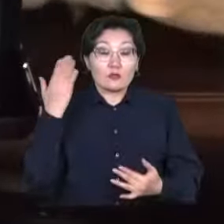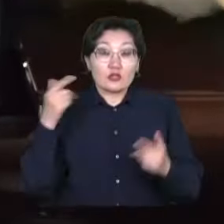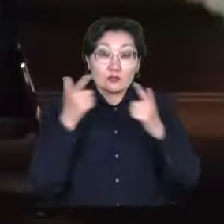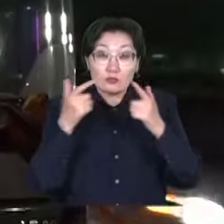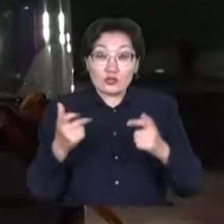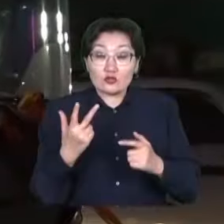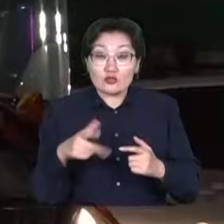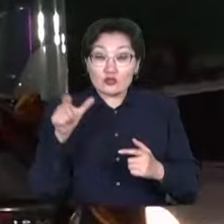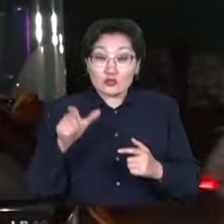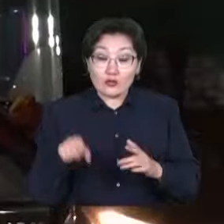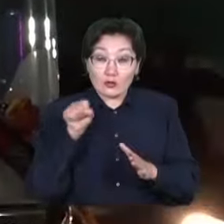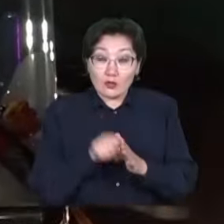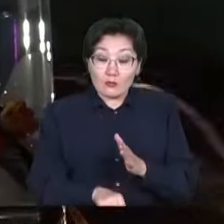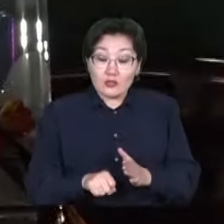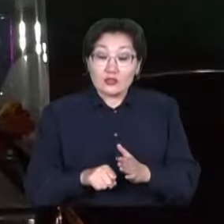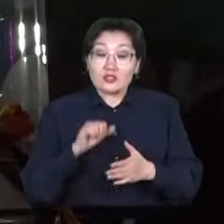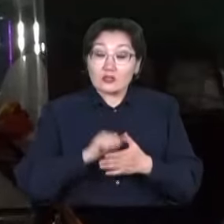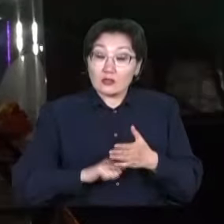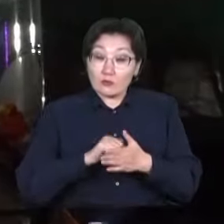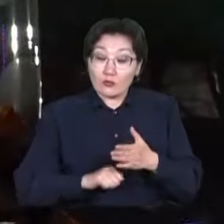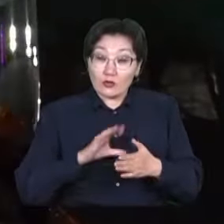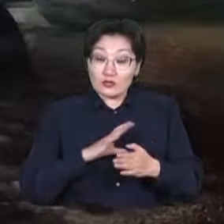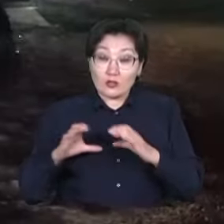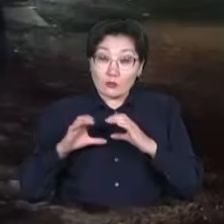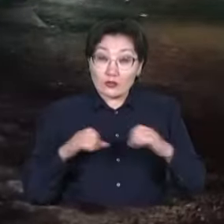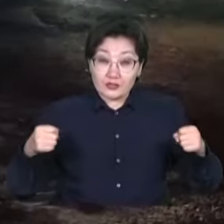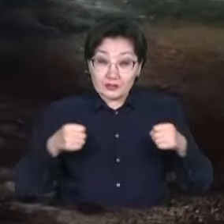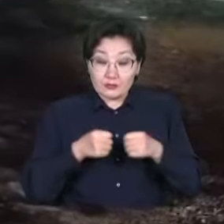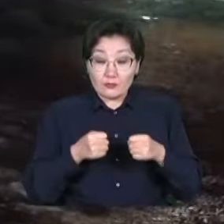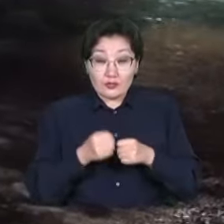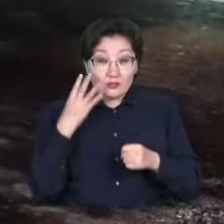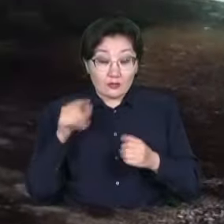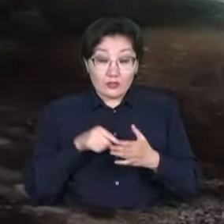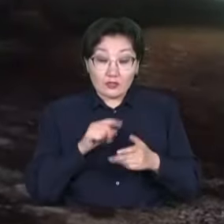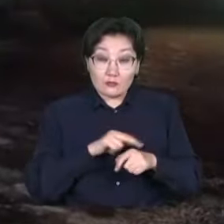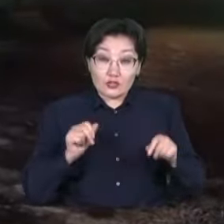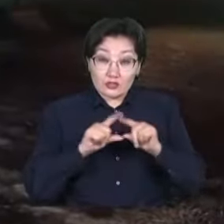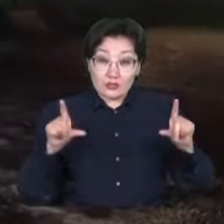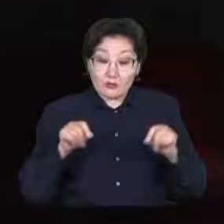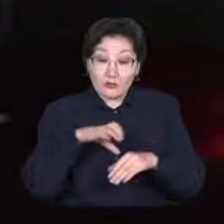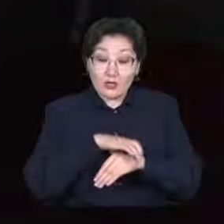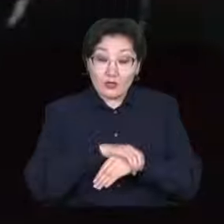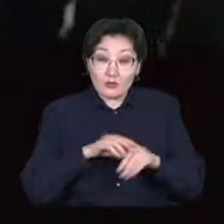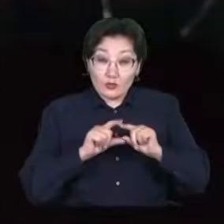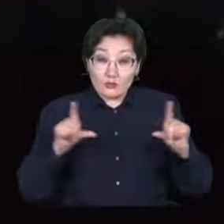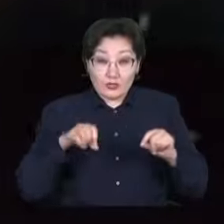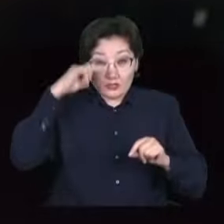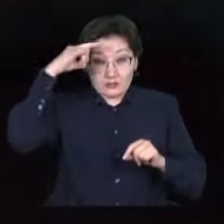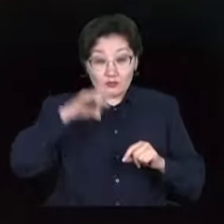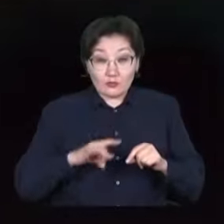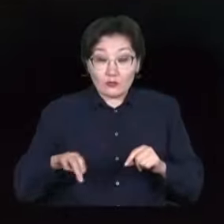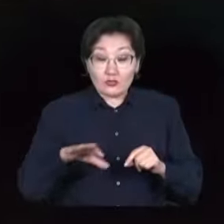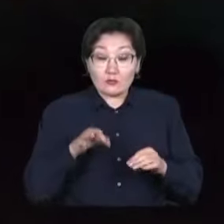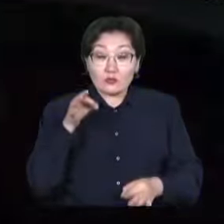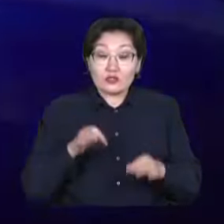үш адамның өліміне әкеп соққан жол көлік оқиғасы дерек бойынша Алматы қалалық полиция департаменті анықтау басқармасымен Қазақстан Республикасы